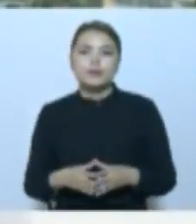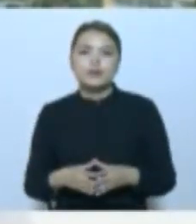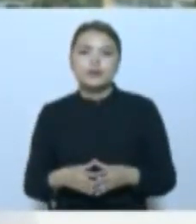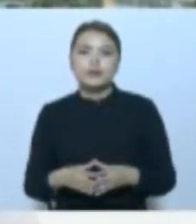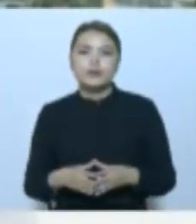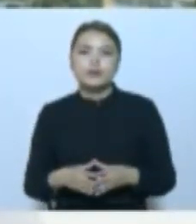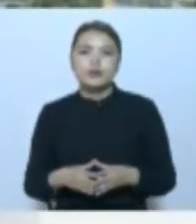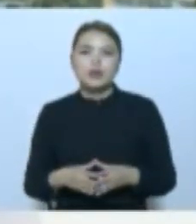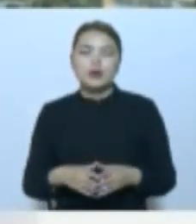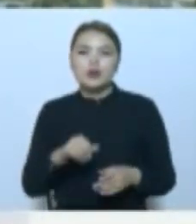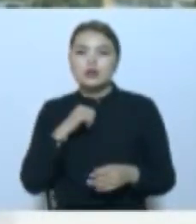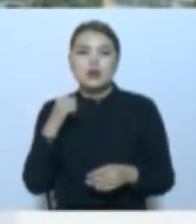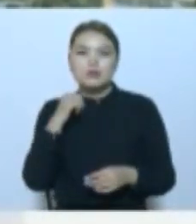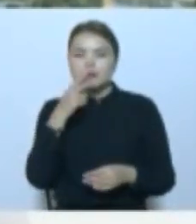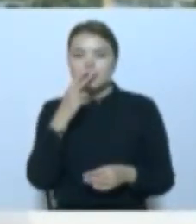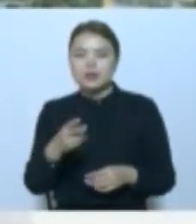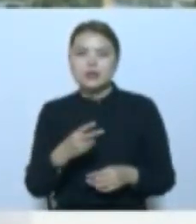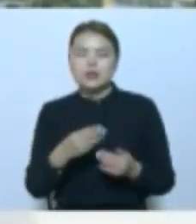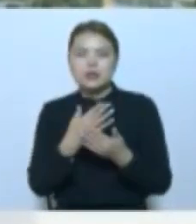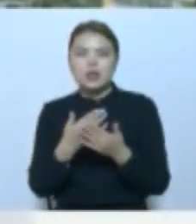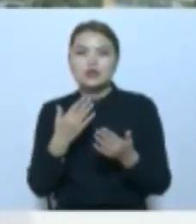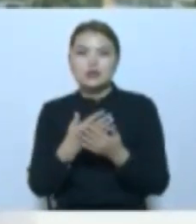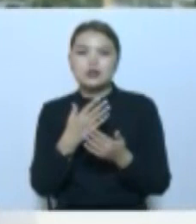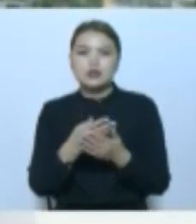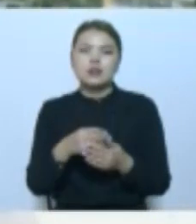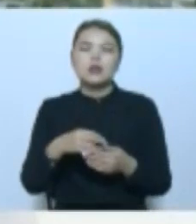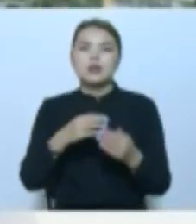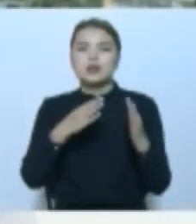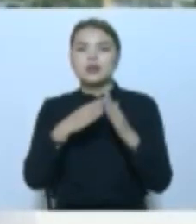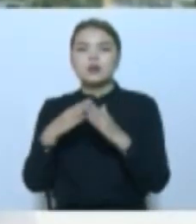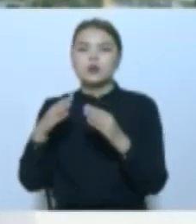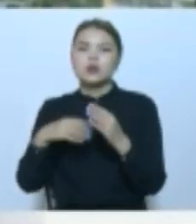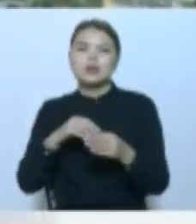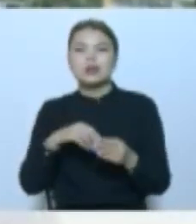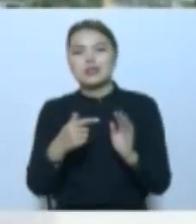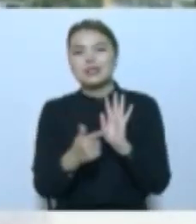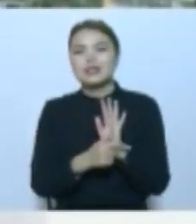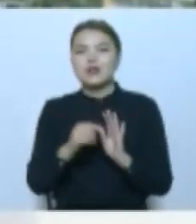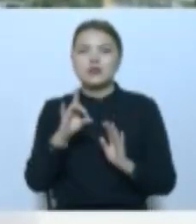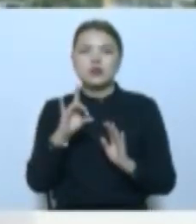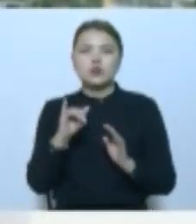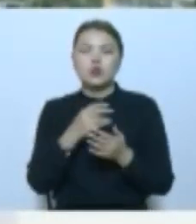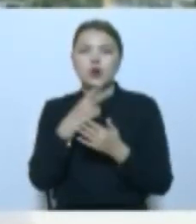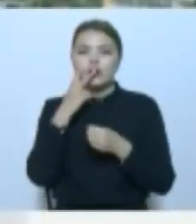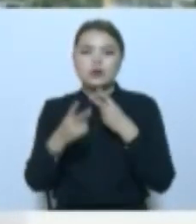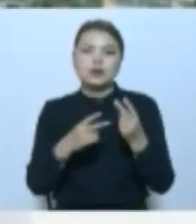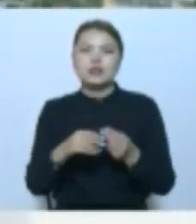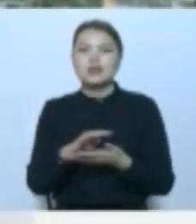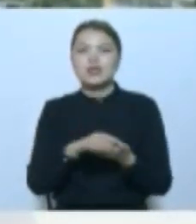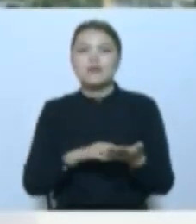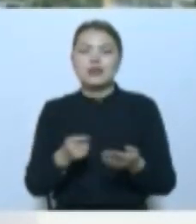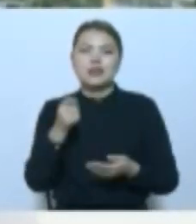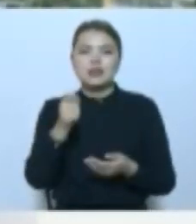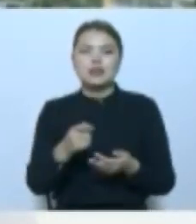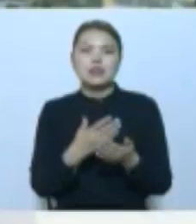строительства я смотрела квартиры в нескольких местах выбрала жило комплекс у k7 Group увидела рекламу Даст Бог отправили заявку